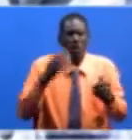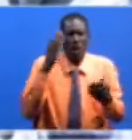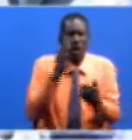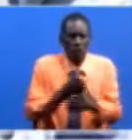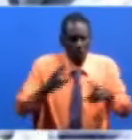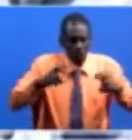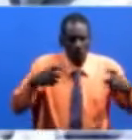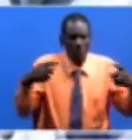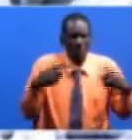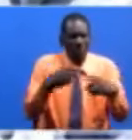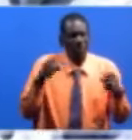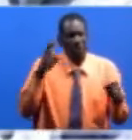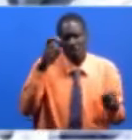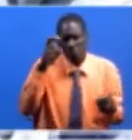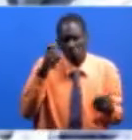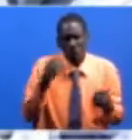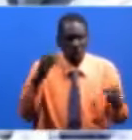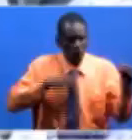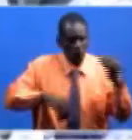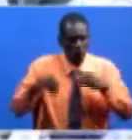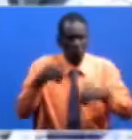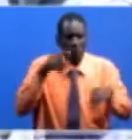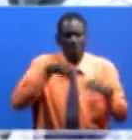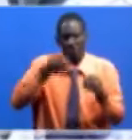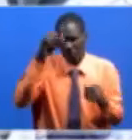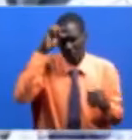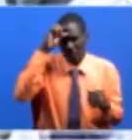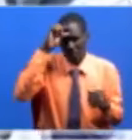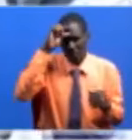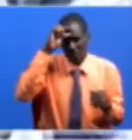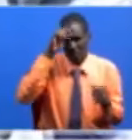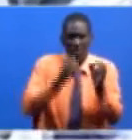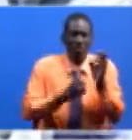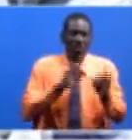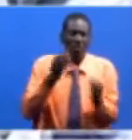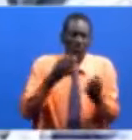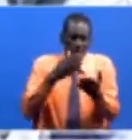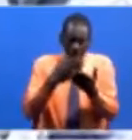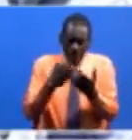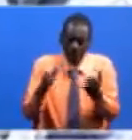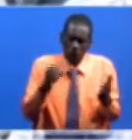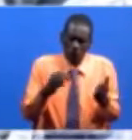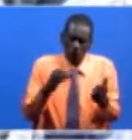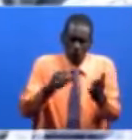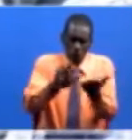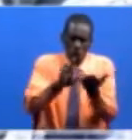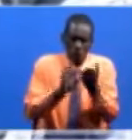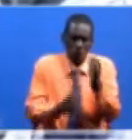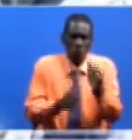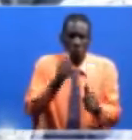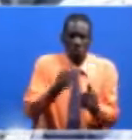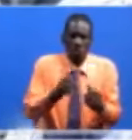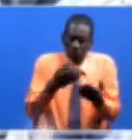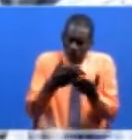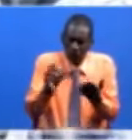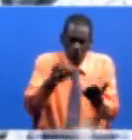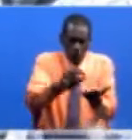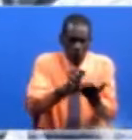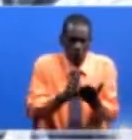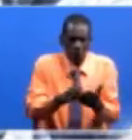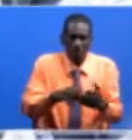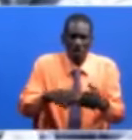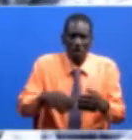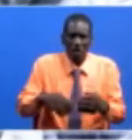all kinds of allegations of corruption within government, whether they were part of the debt that was taken